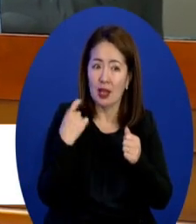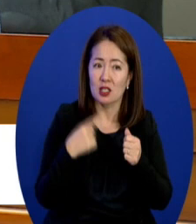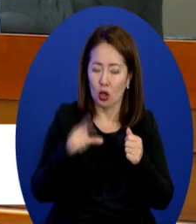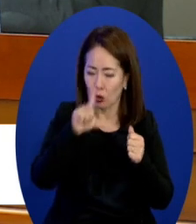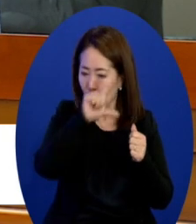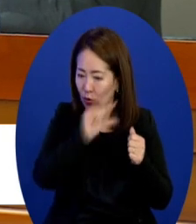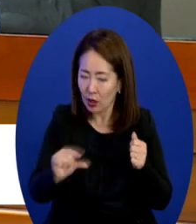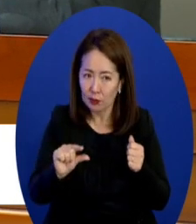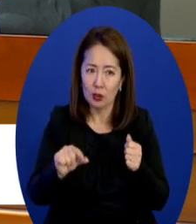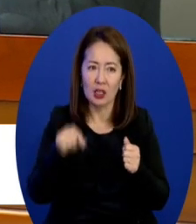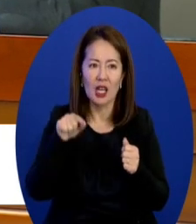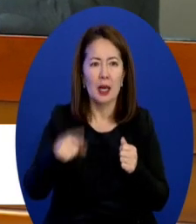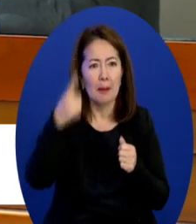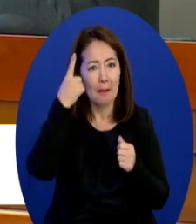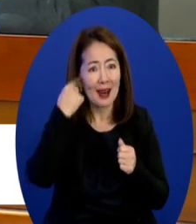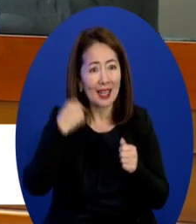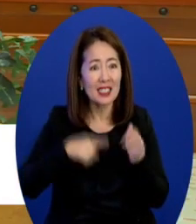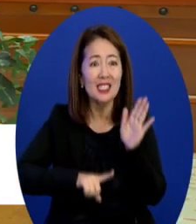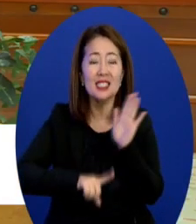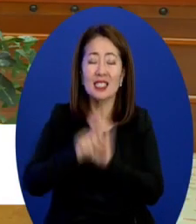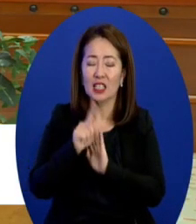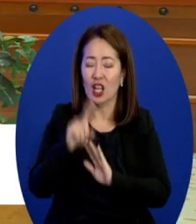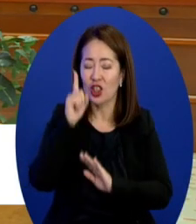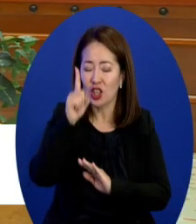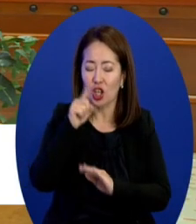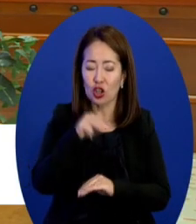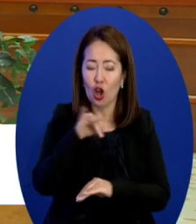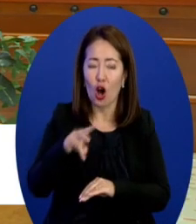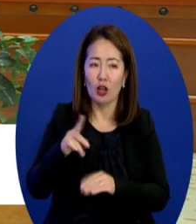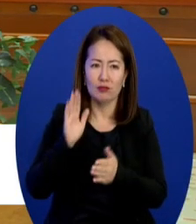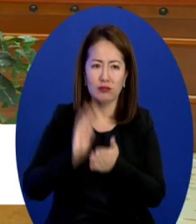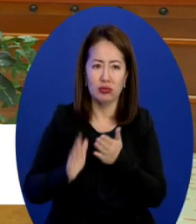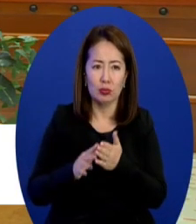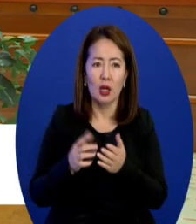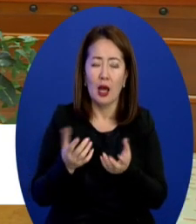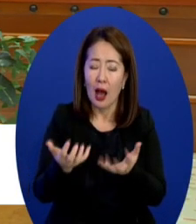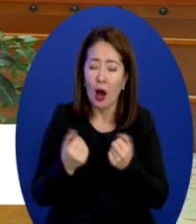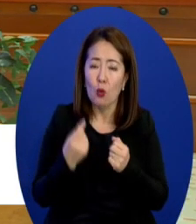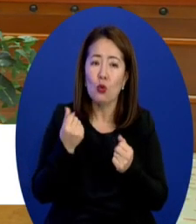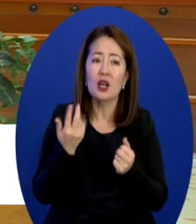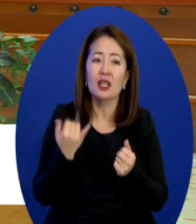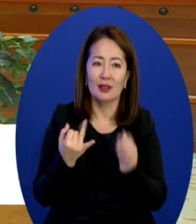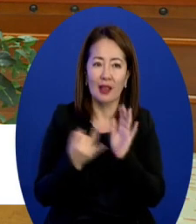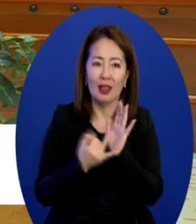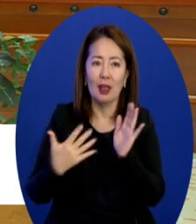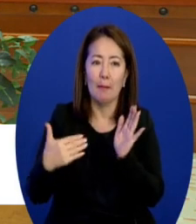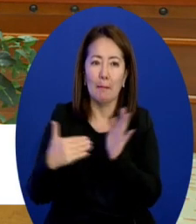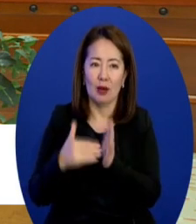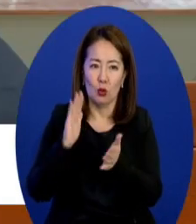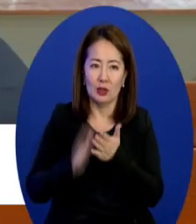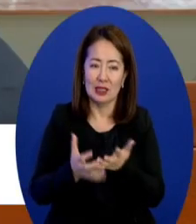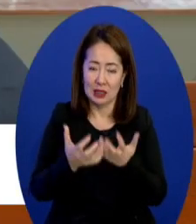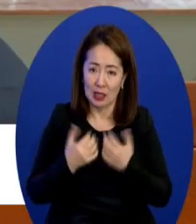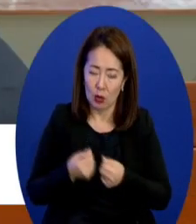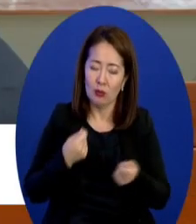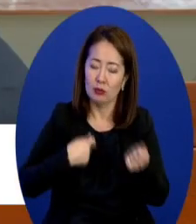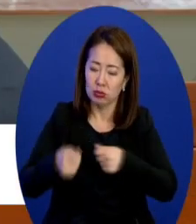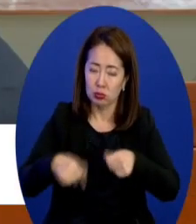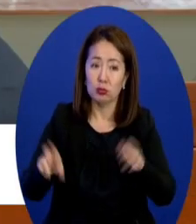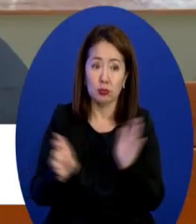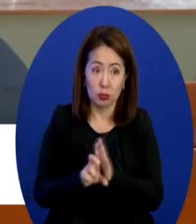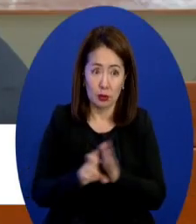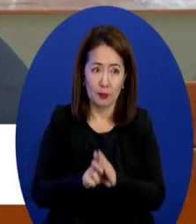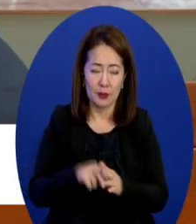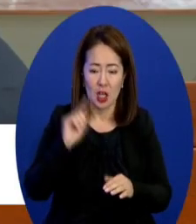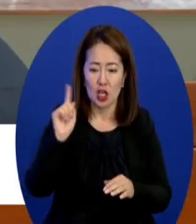үнийг хямдруулснаар маргаашнаас эхлэн 1 тонн түлшийг 75 мянган төгрөгөөр худалдах боломжтой болж байна. Эрчим хүчний